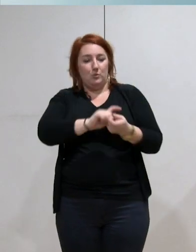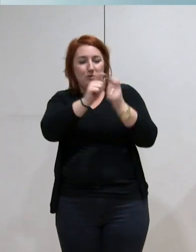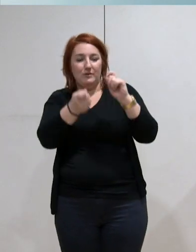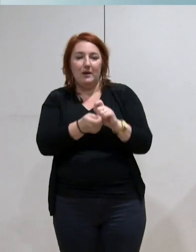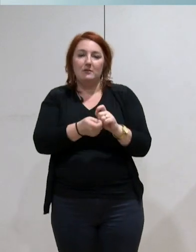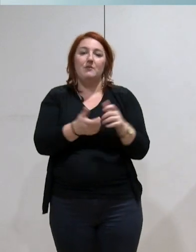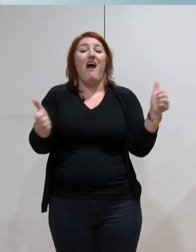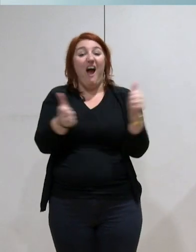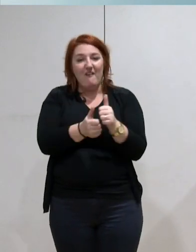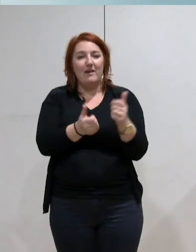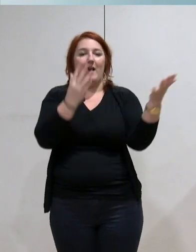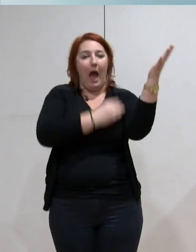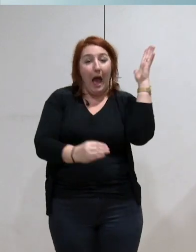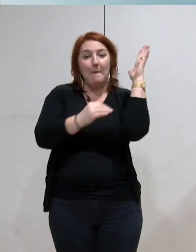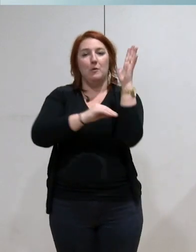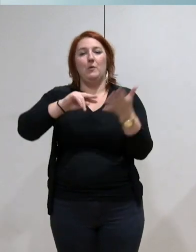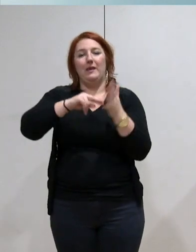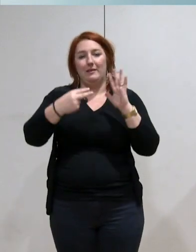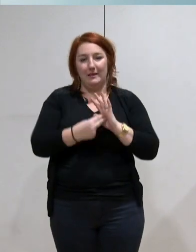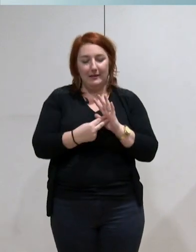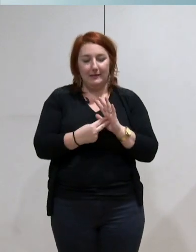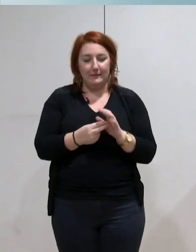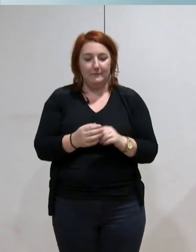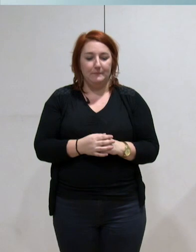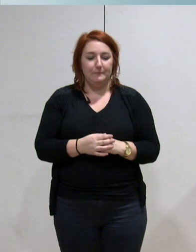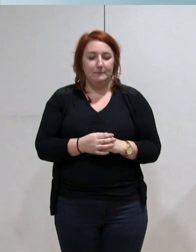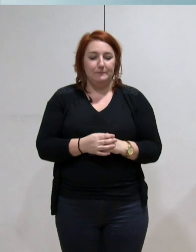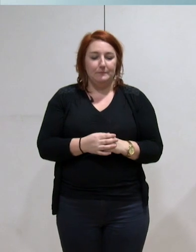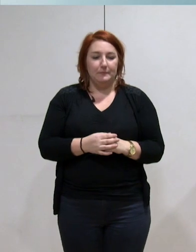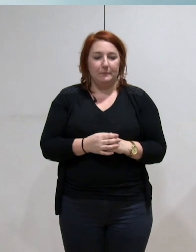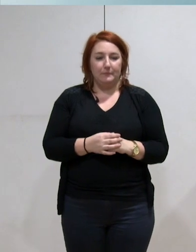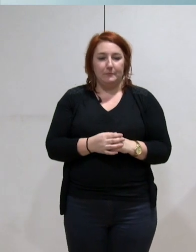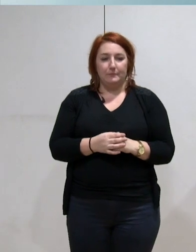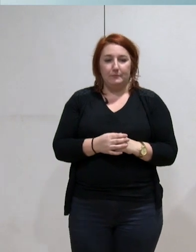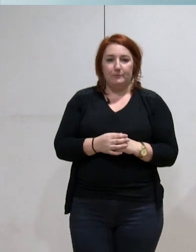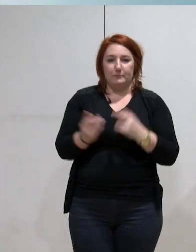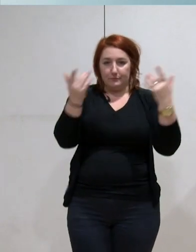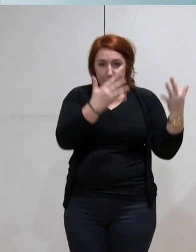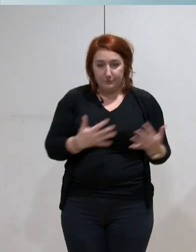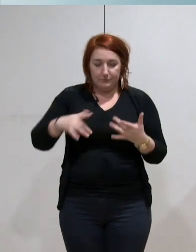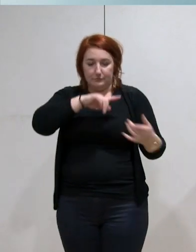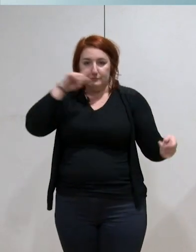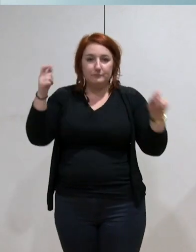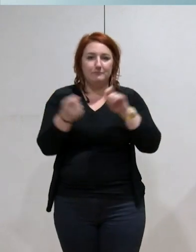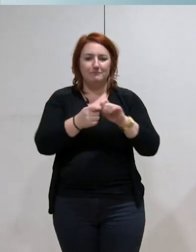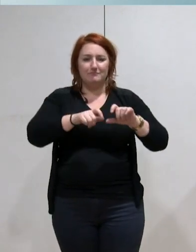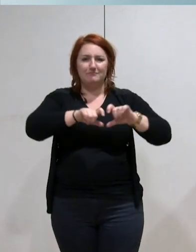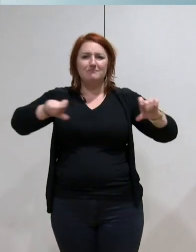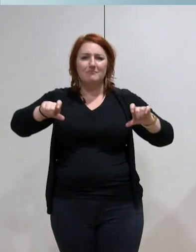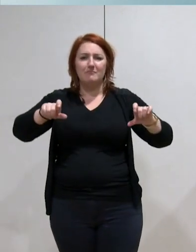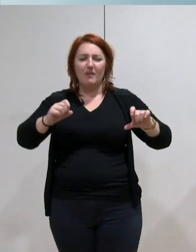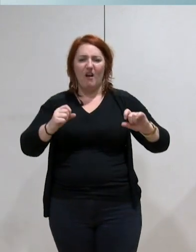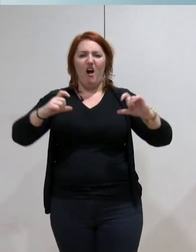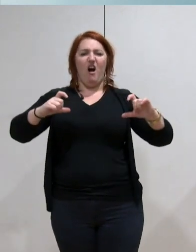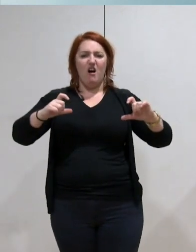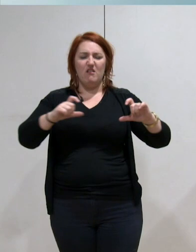amendement technique là aussi donc un changement de chiffre qui vous a mis en gras dans l'amendement je